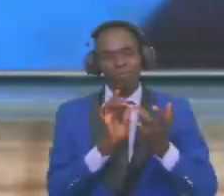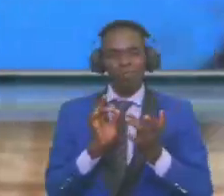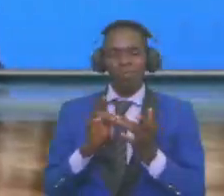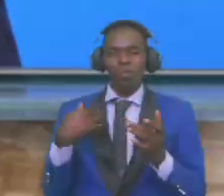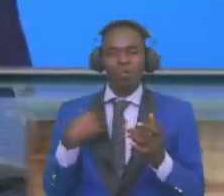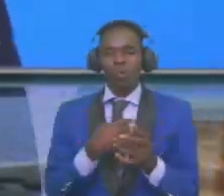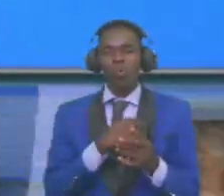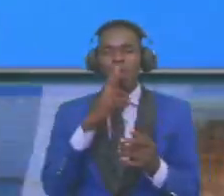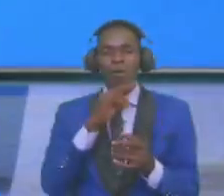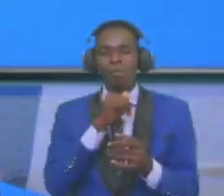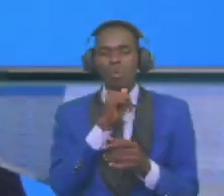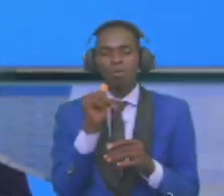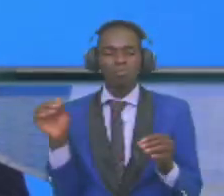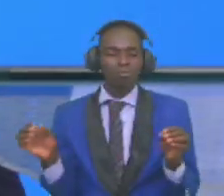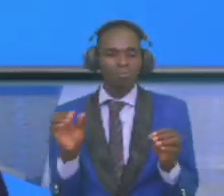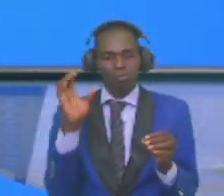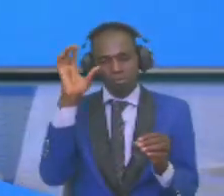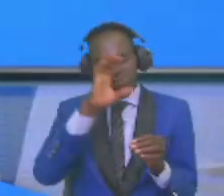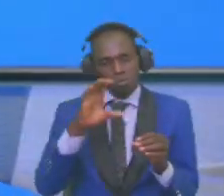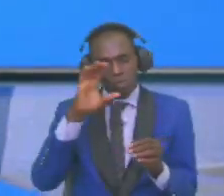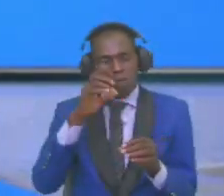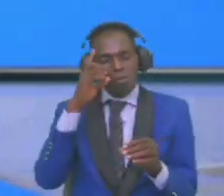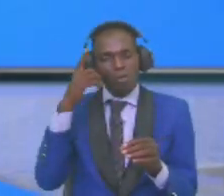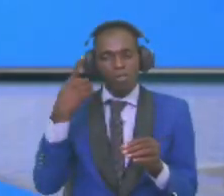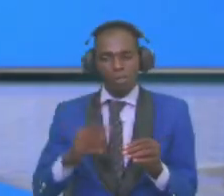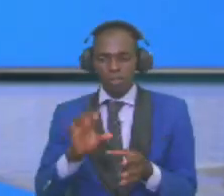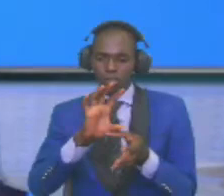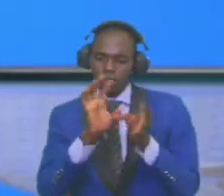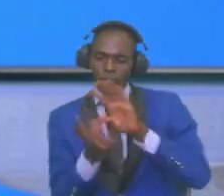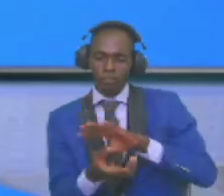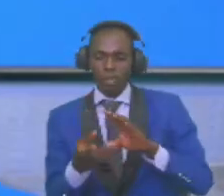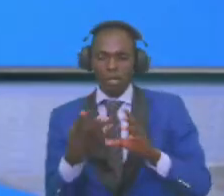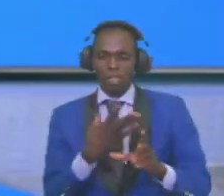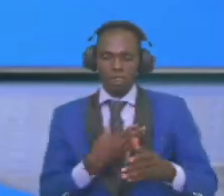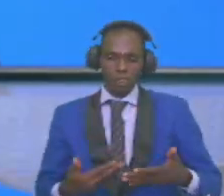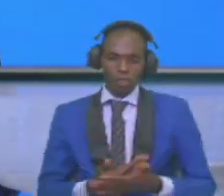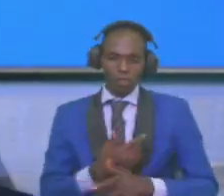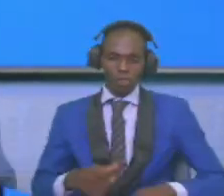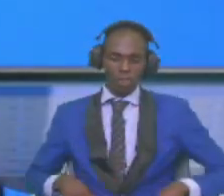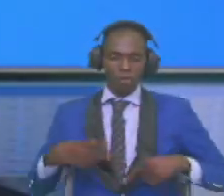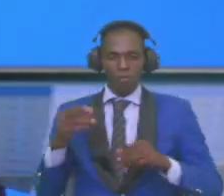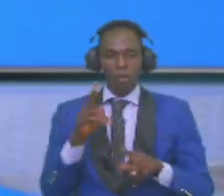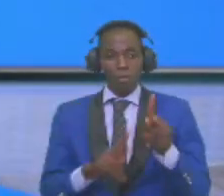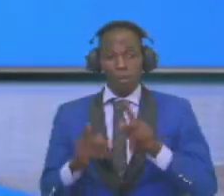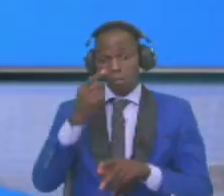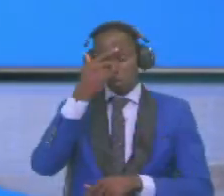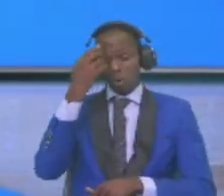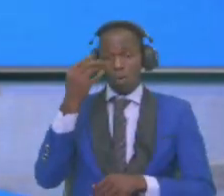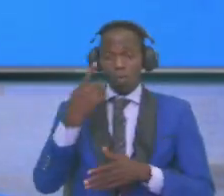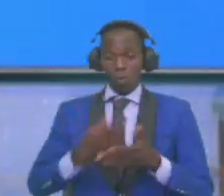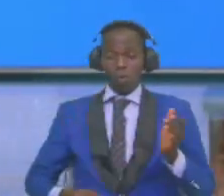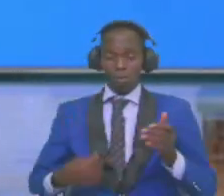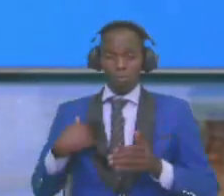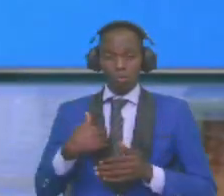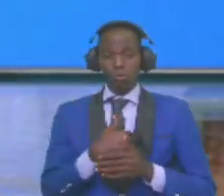pas la conversion des gens et la nouvelle vie dans ses jambes à cause de ce que nous